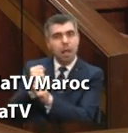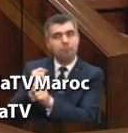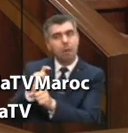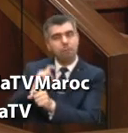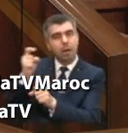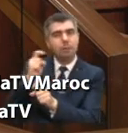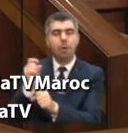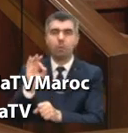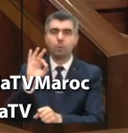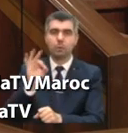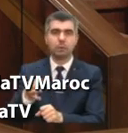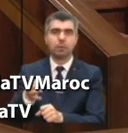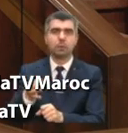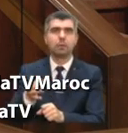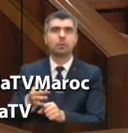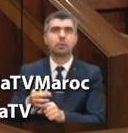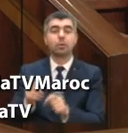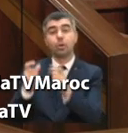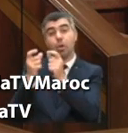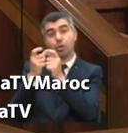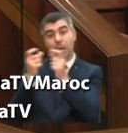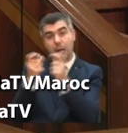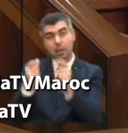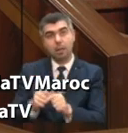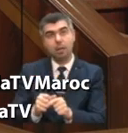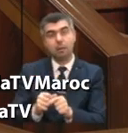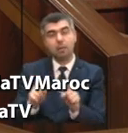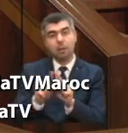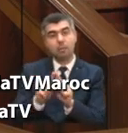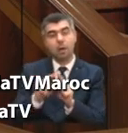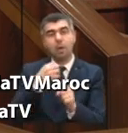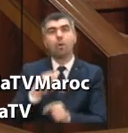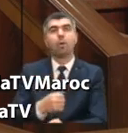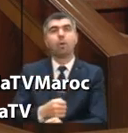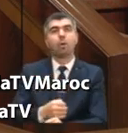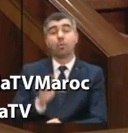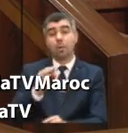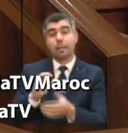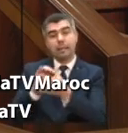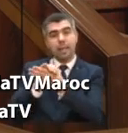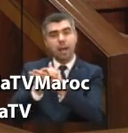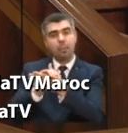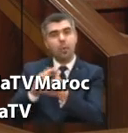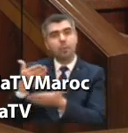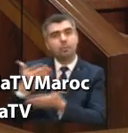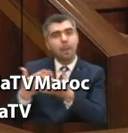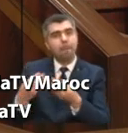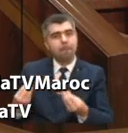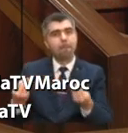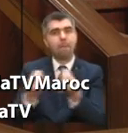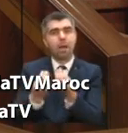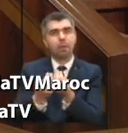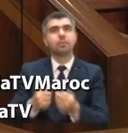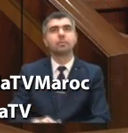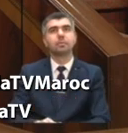معاها وغادي تقدم الاجور ديالهم، ومقاولات بين قوسين عبرت فعلا عن شكل التضامن اللي بغى اللي هو